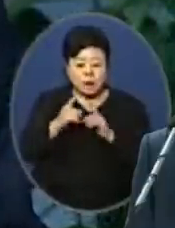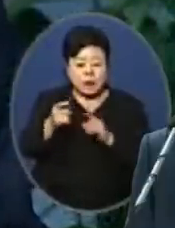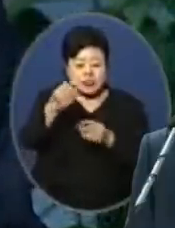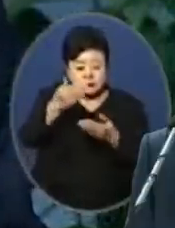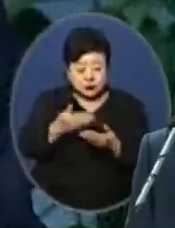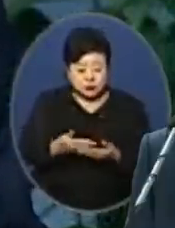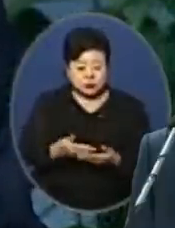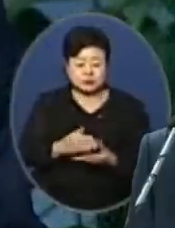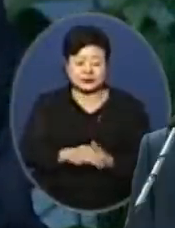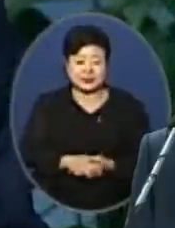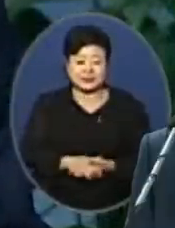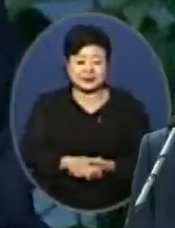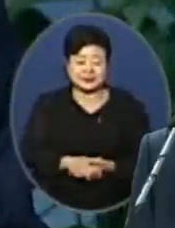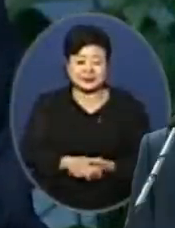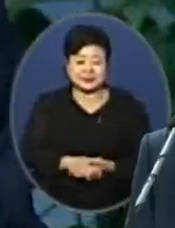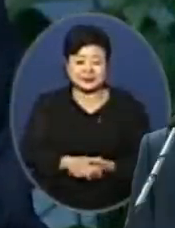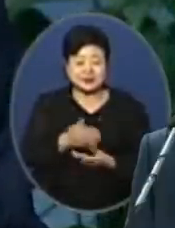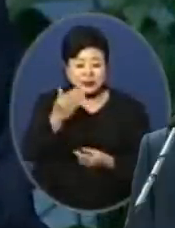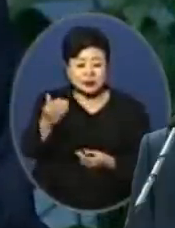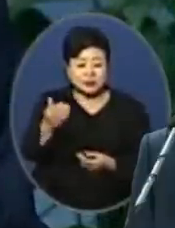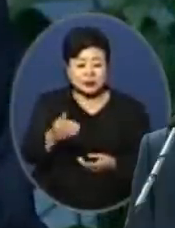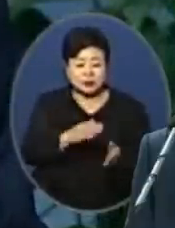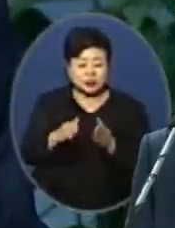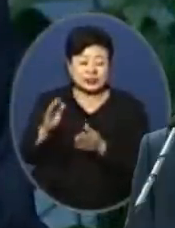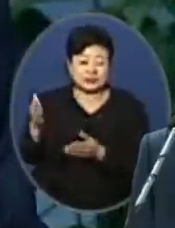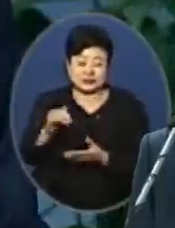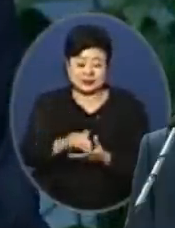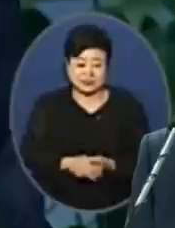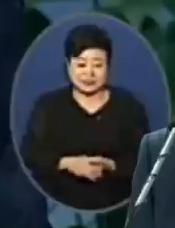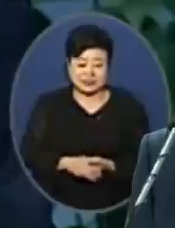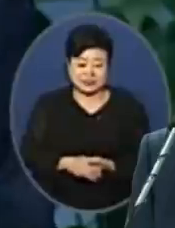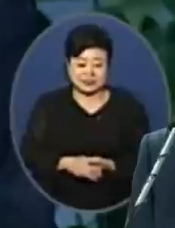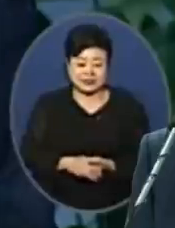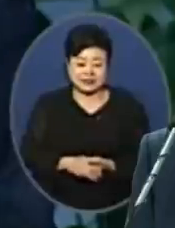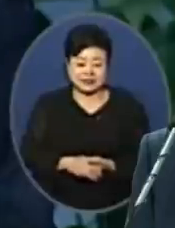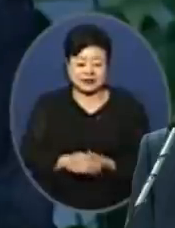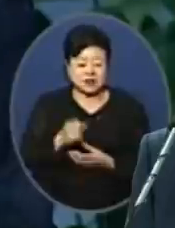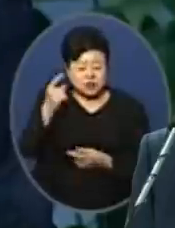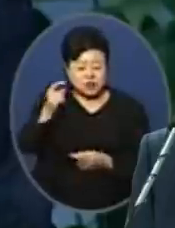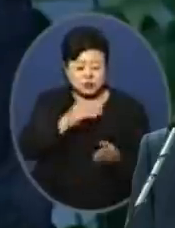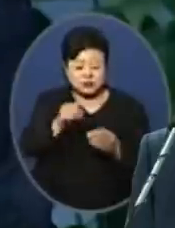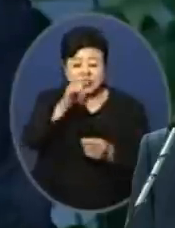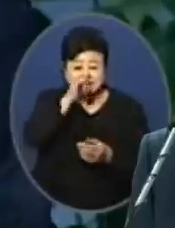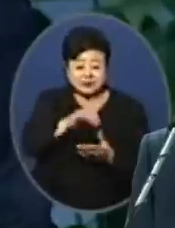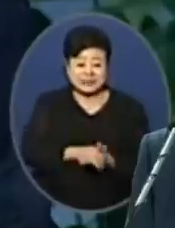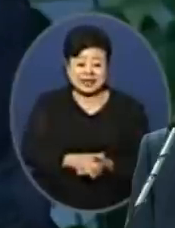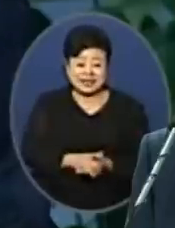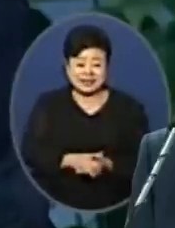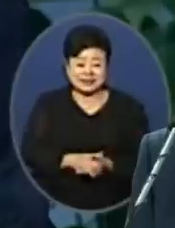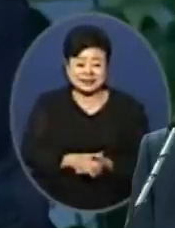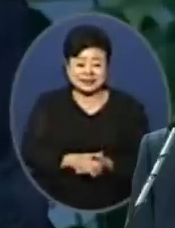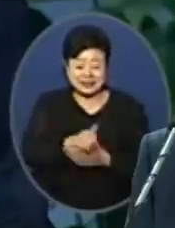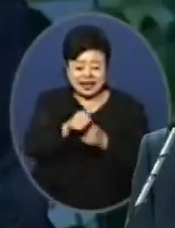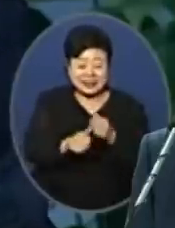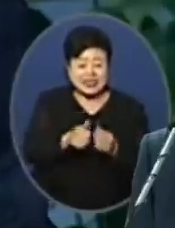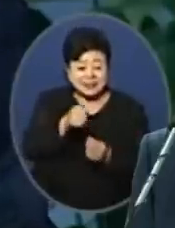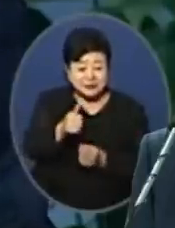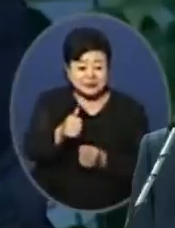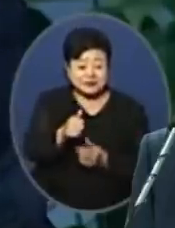말씀을 주어 놓으신 것입니다. 여러분은 무장이 되어 있습니다. 아주 훌륭한 무장이 되어 있으므로